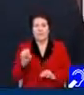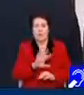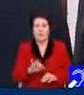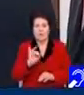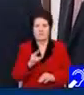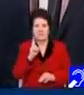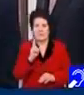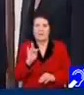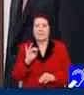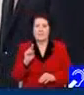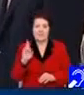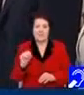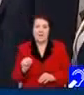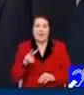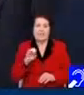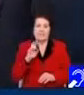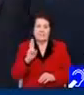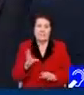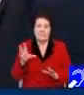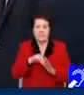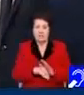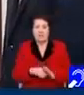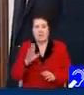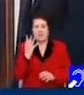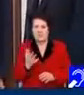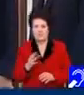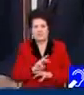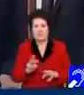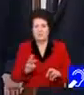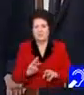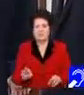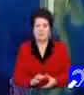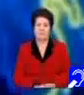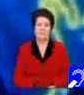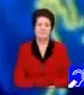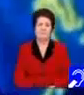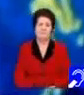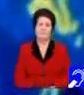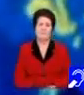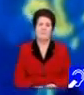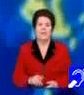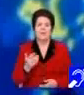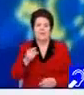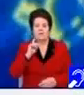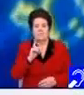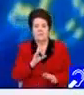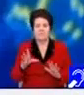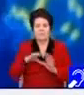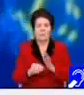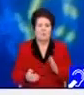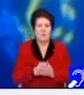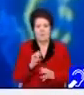și Cristina Lesnic vicepremier pentru reintegrare și 5 miniștri. Imediat după învestire,